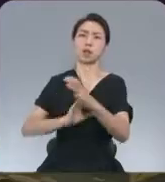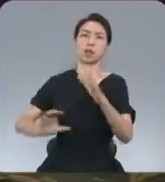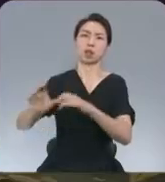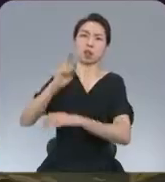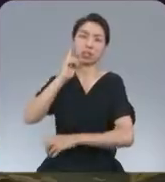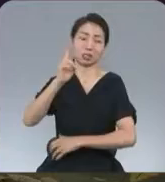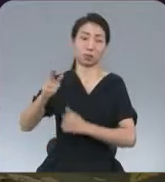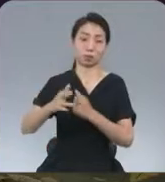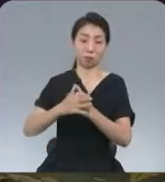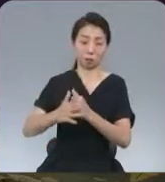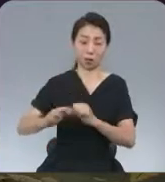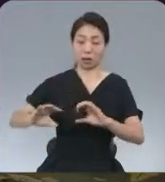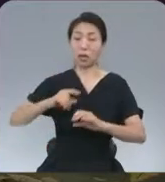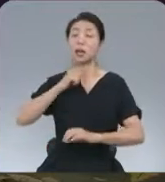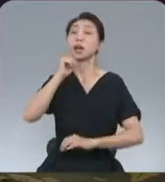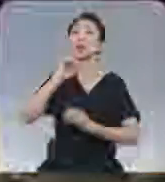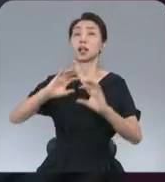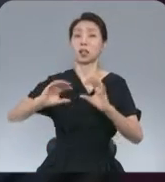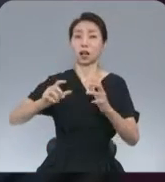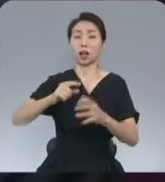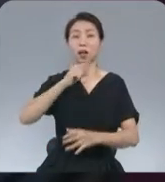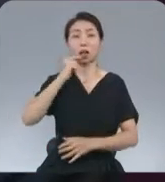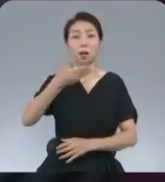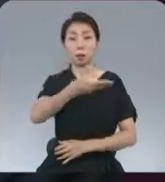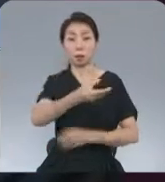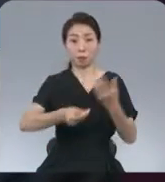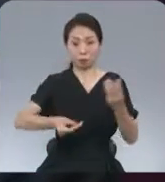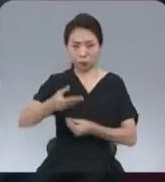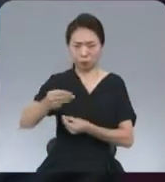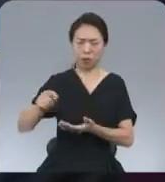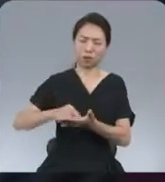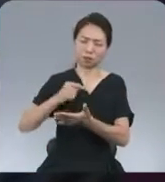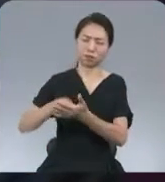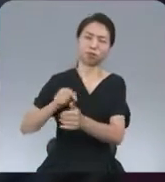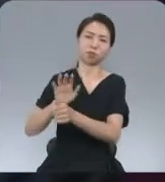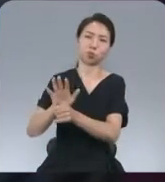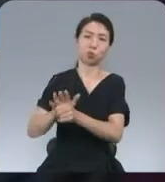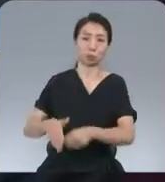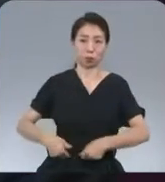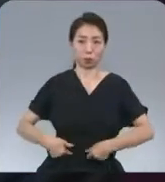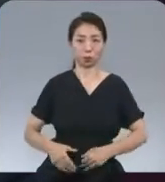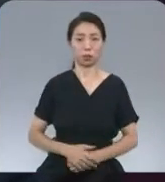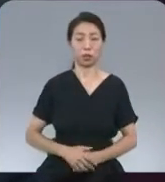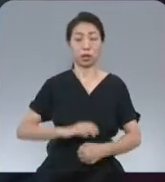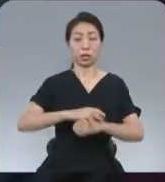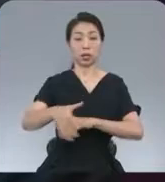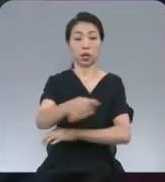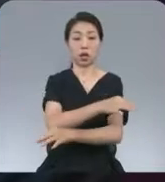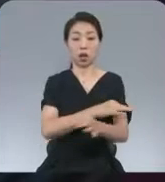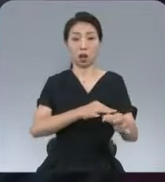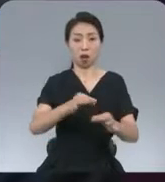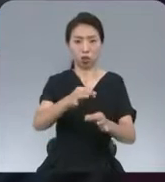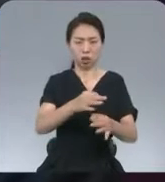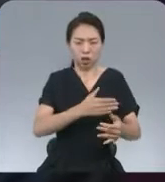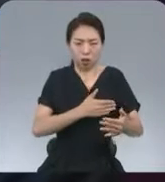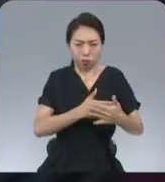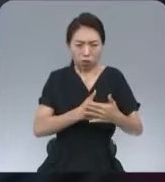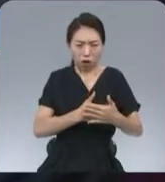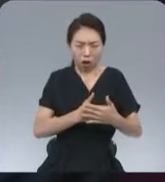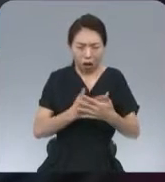индонезии стрим ульяне и интро войти отметила что внутри большой двадцатки существуют серьезные